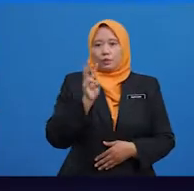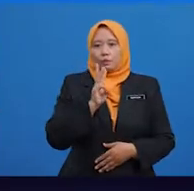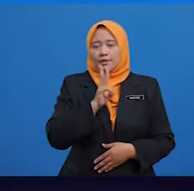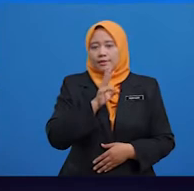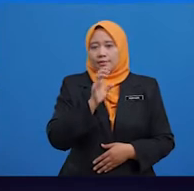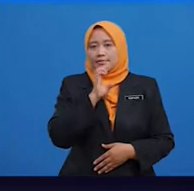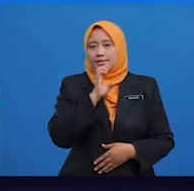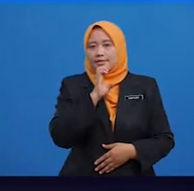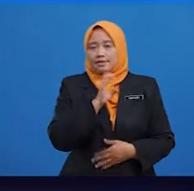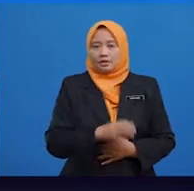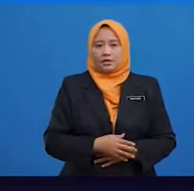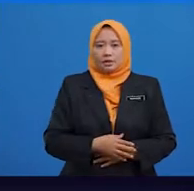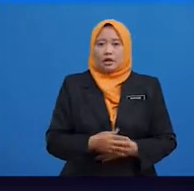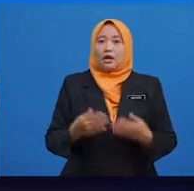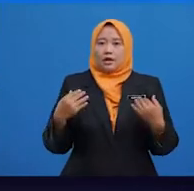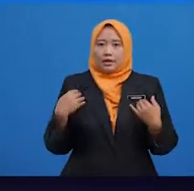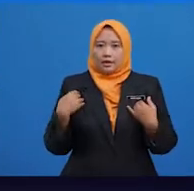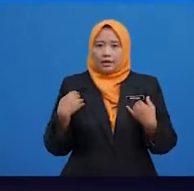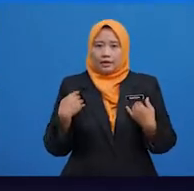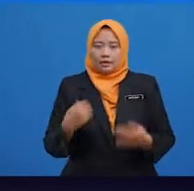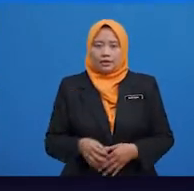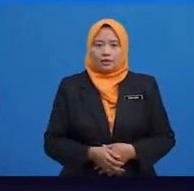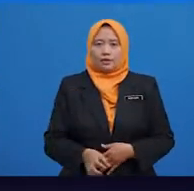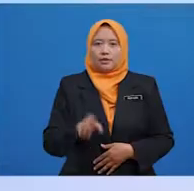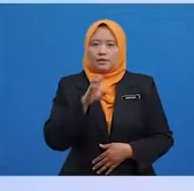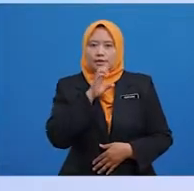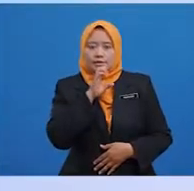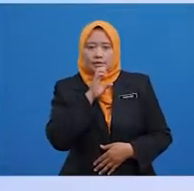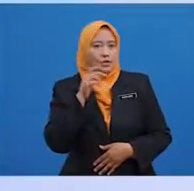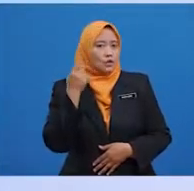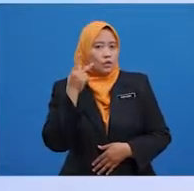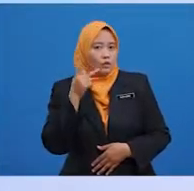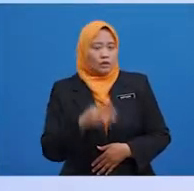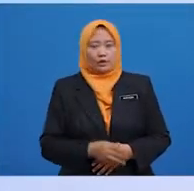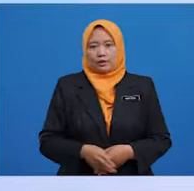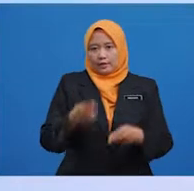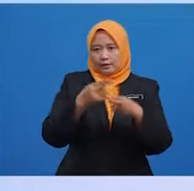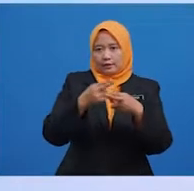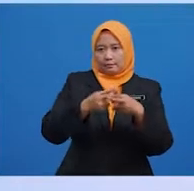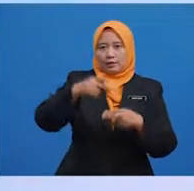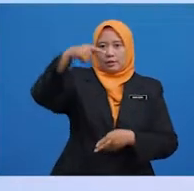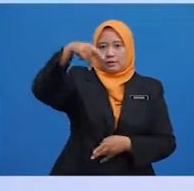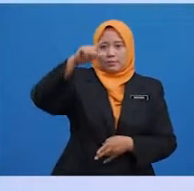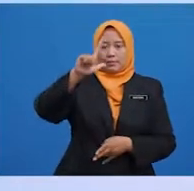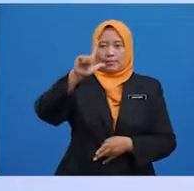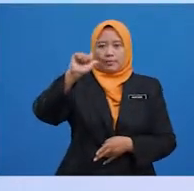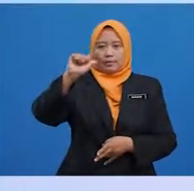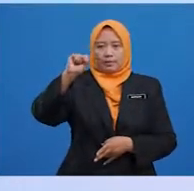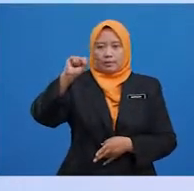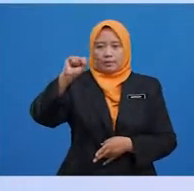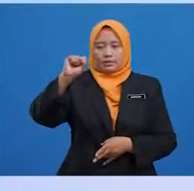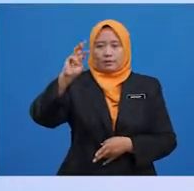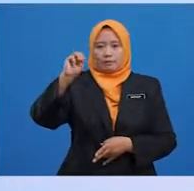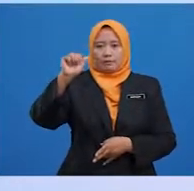Ianya terdiri dari bendalir kuning disebut plasma yang mewakili